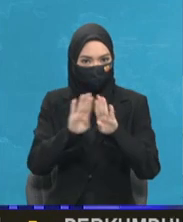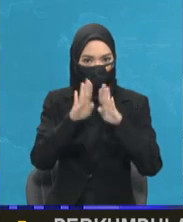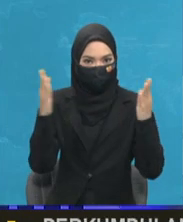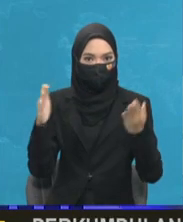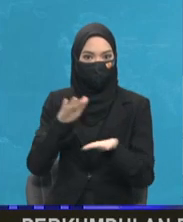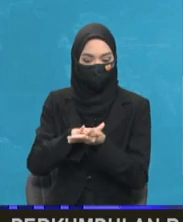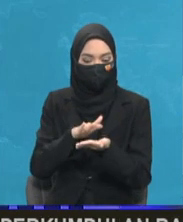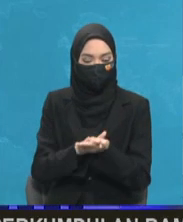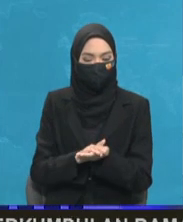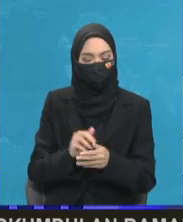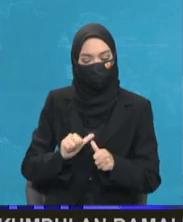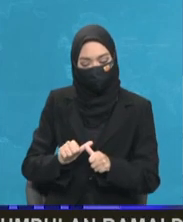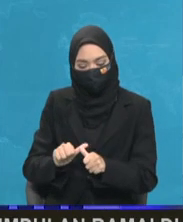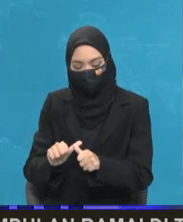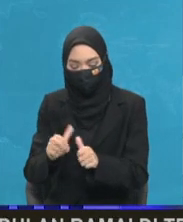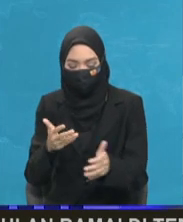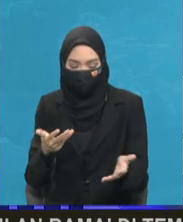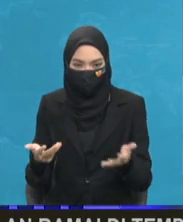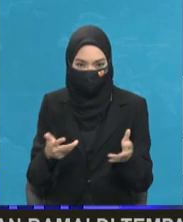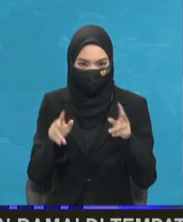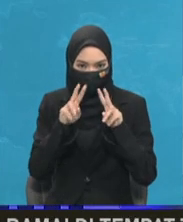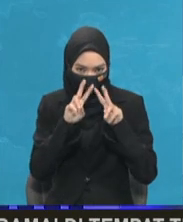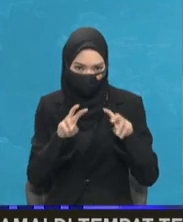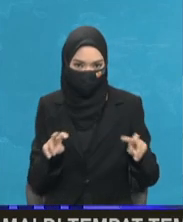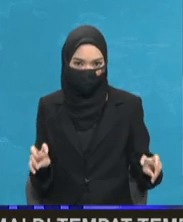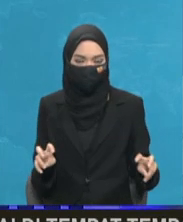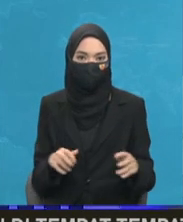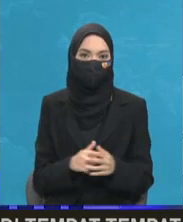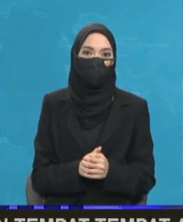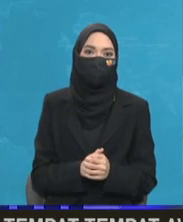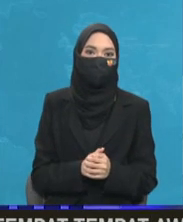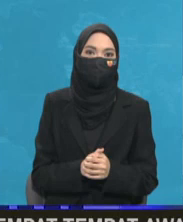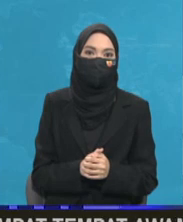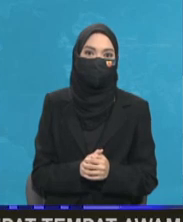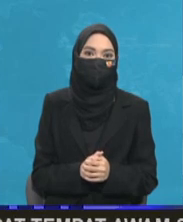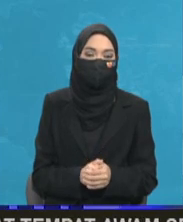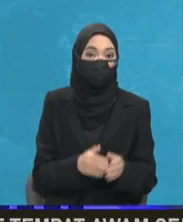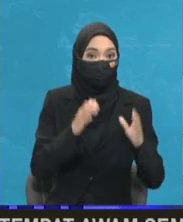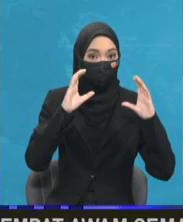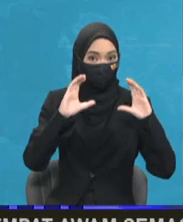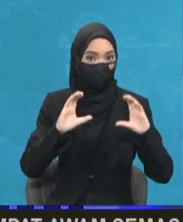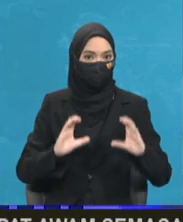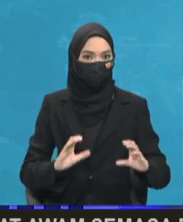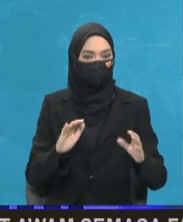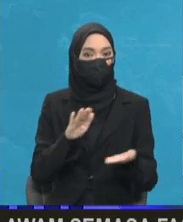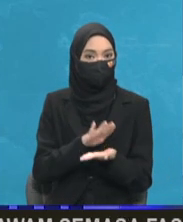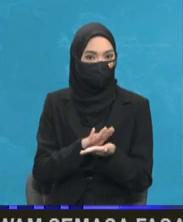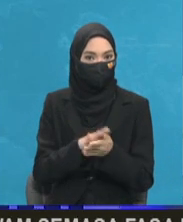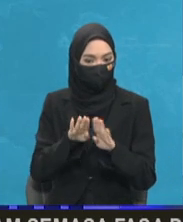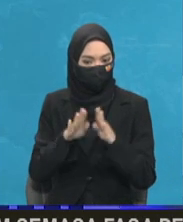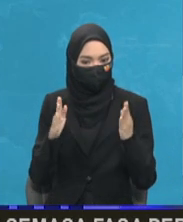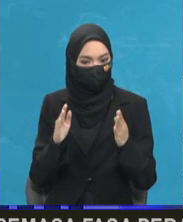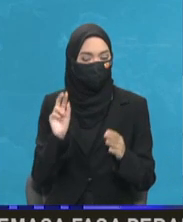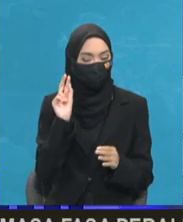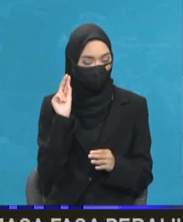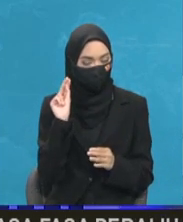kuasa Pandu tata cara pelaksanaan pembukaan sekolah pusat penjaga antraks anak Danis itu si pengajian lain akan diumumkan